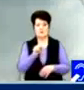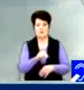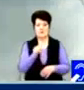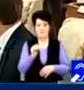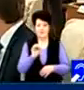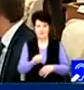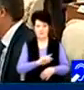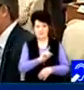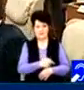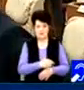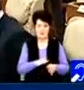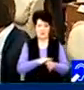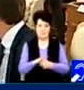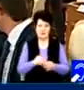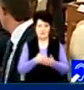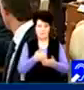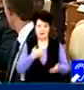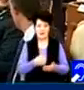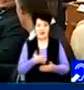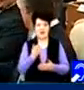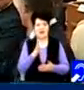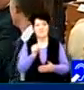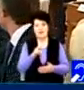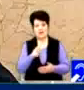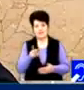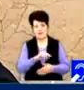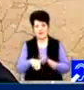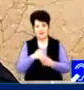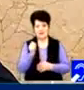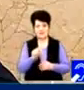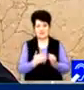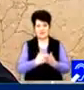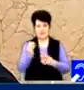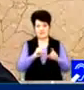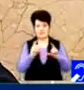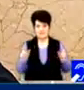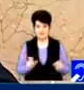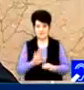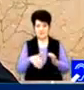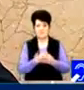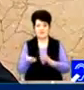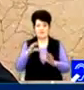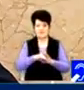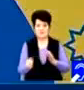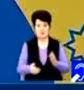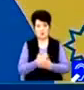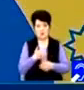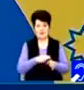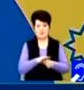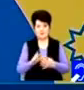Filip are împuterniciri depline până la validarea alegerilor de către înalta instanță ulterior până la învestirea unui nou